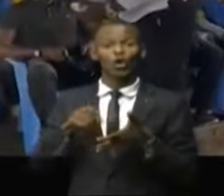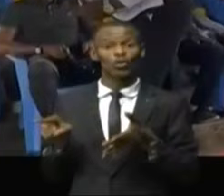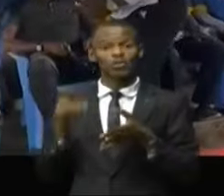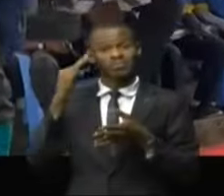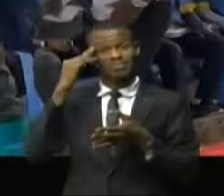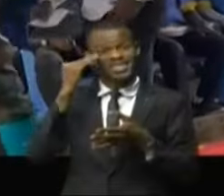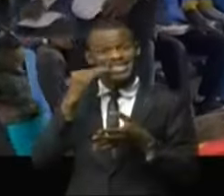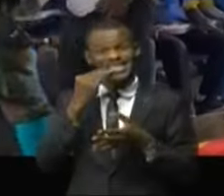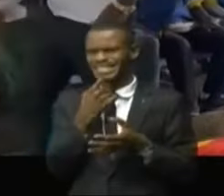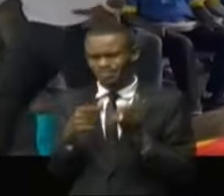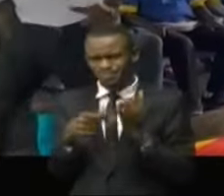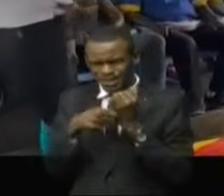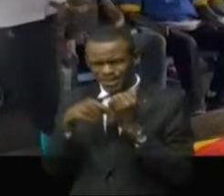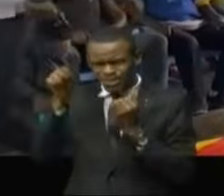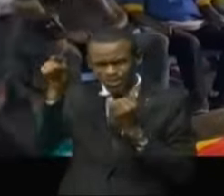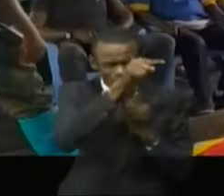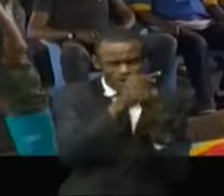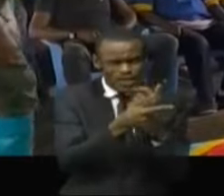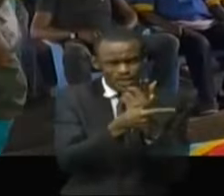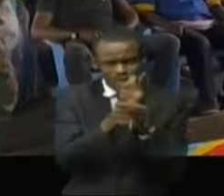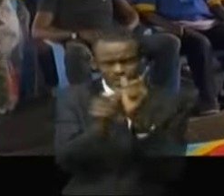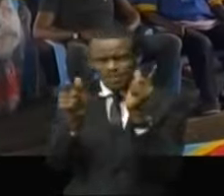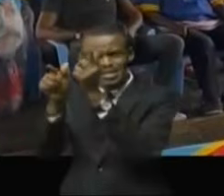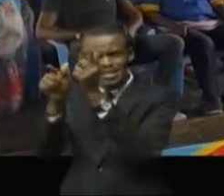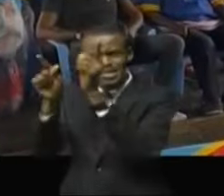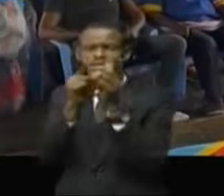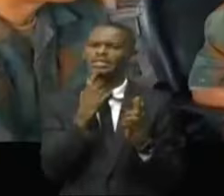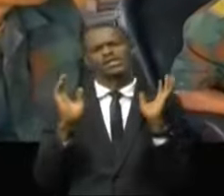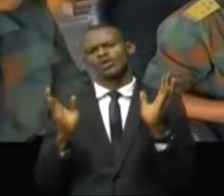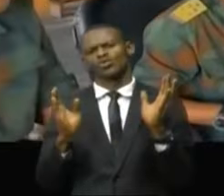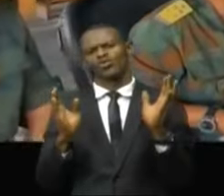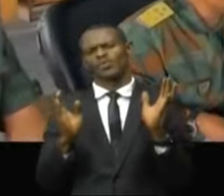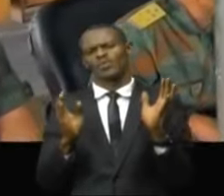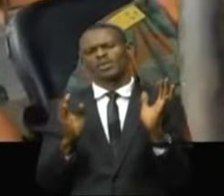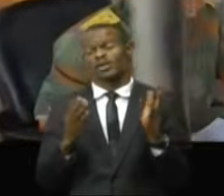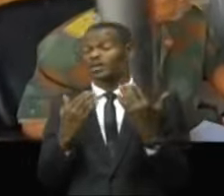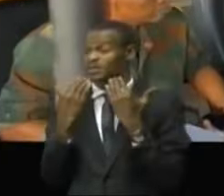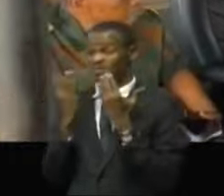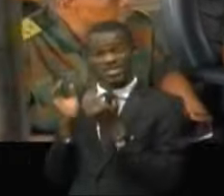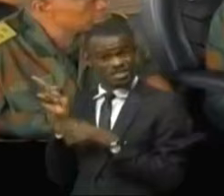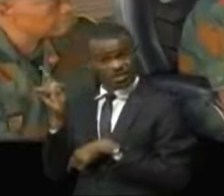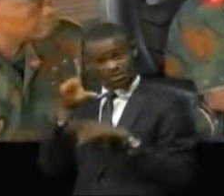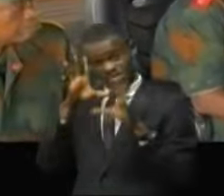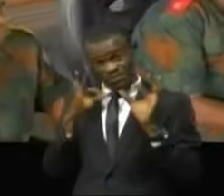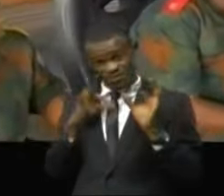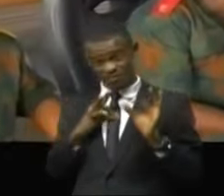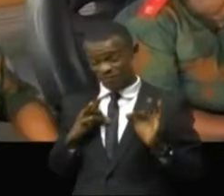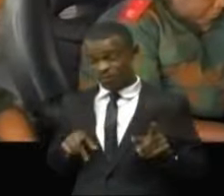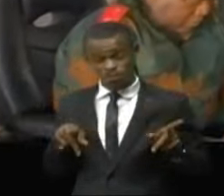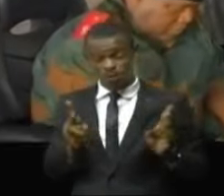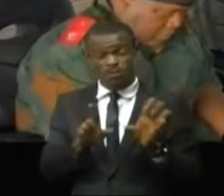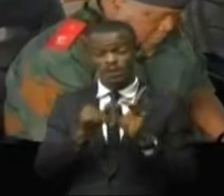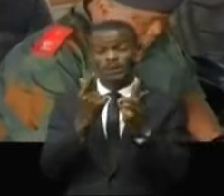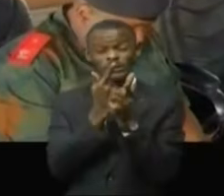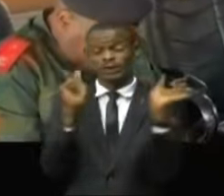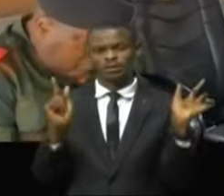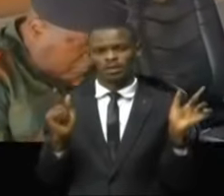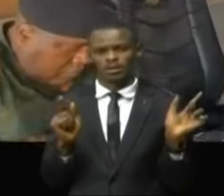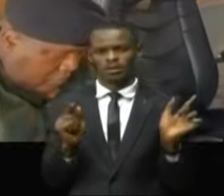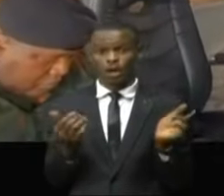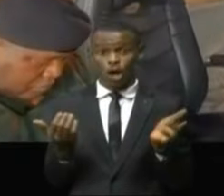manière responsable et à éviter de tomber à nouveau dans les faits répréhensibles. Le secrétaire général de Bundia Mayala, Maître